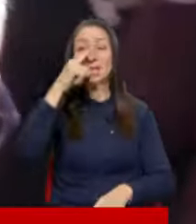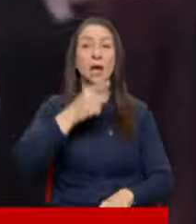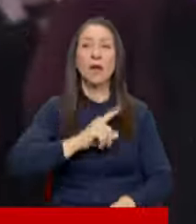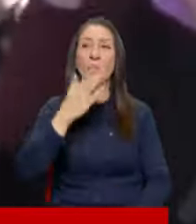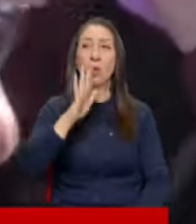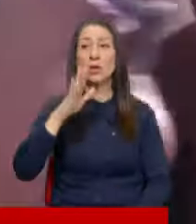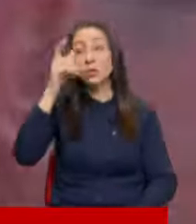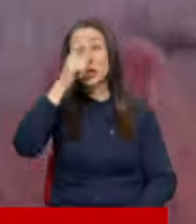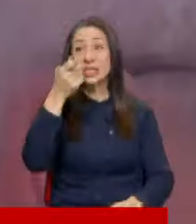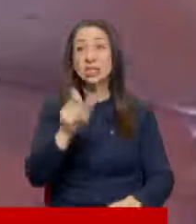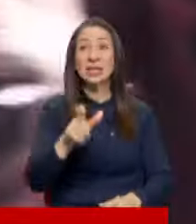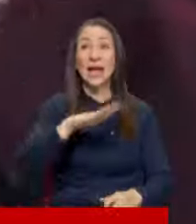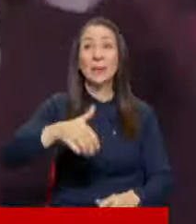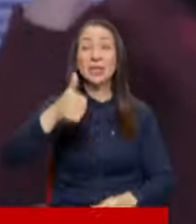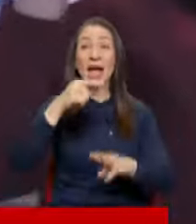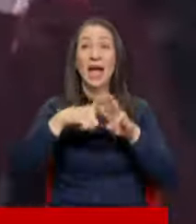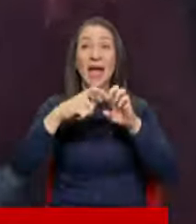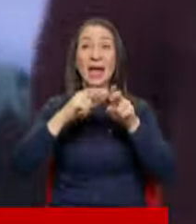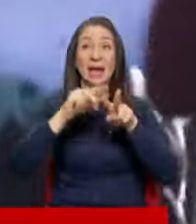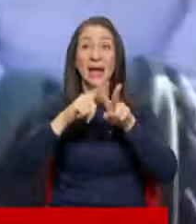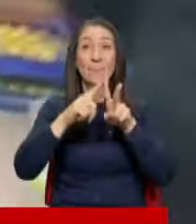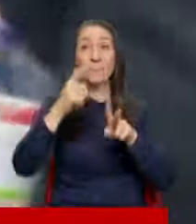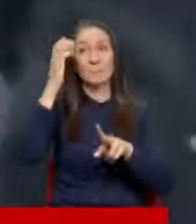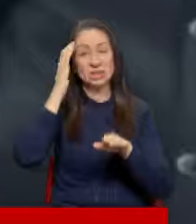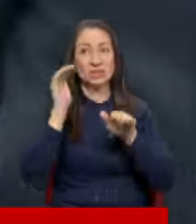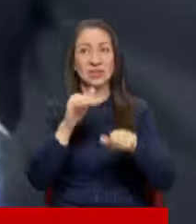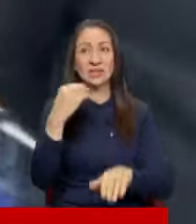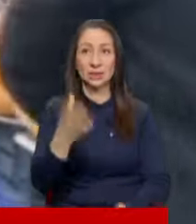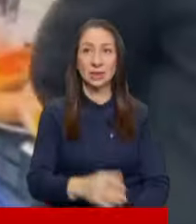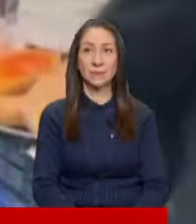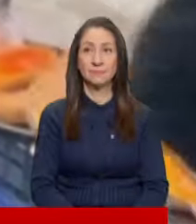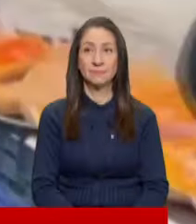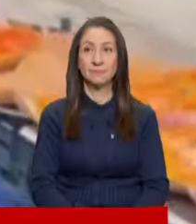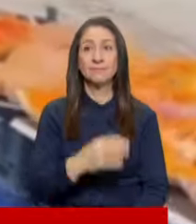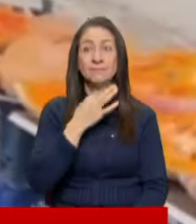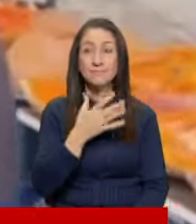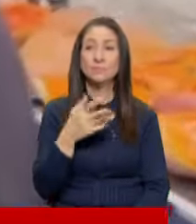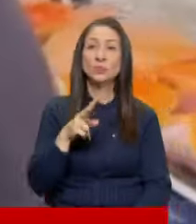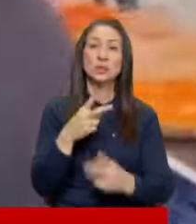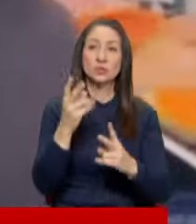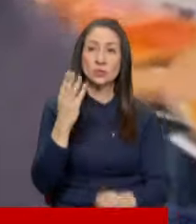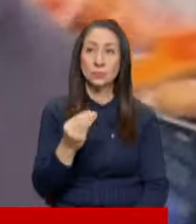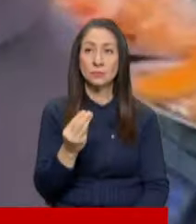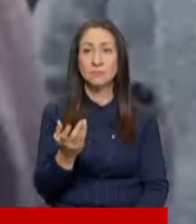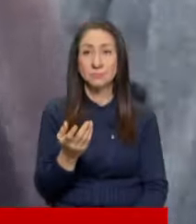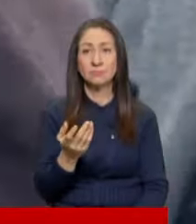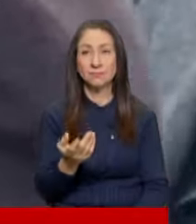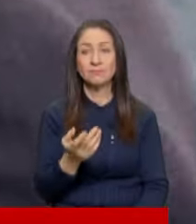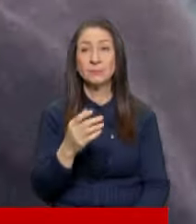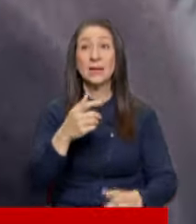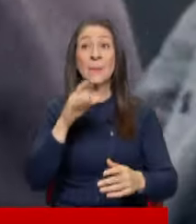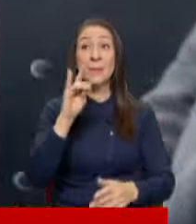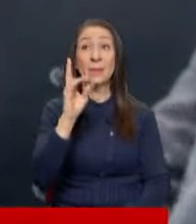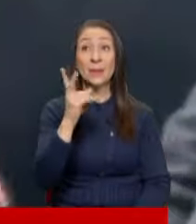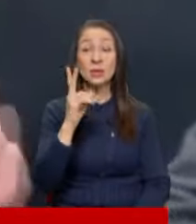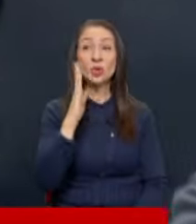çıkarmadı Türkiye İşçi Partisi genel başkanı Erkan Baş'ı destekleyecekler nı Sağ olasın çok teşekkür ediyorum iyisin değil mi Milliyetçi